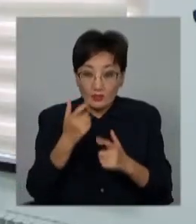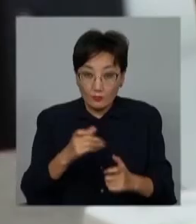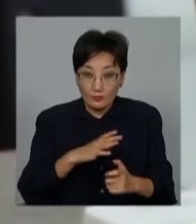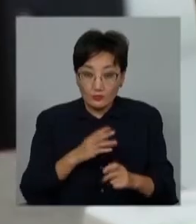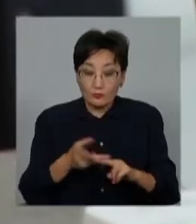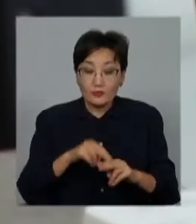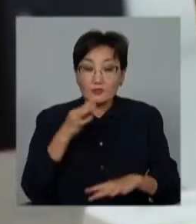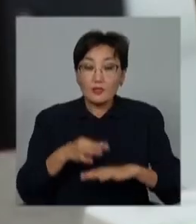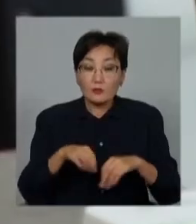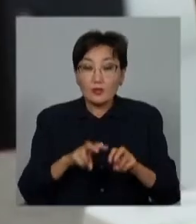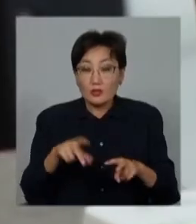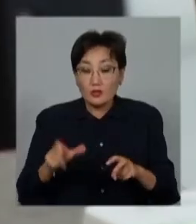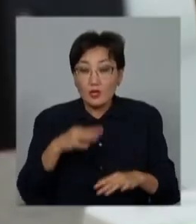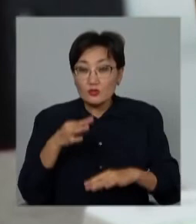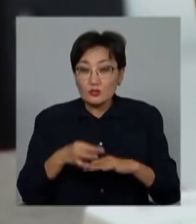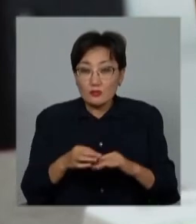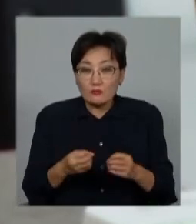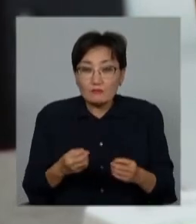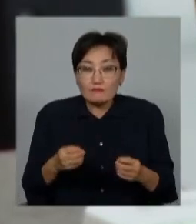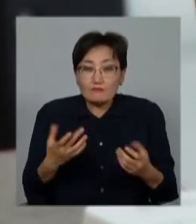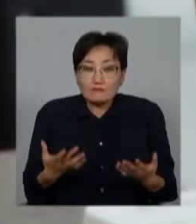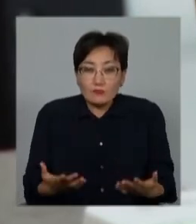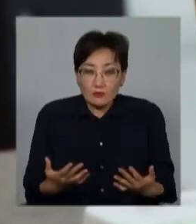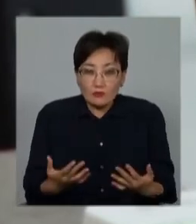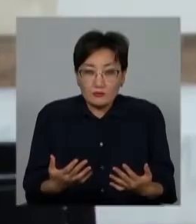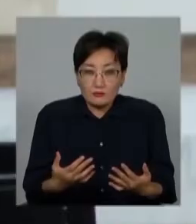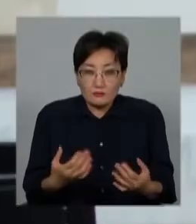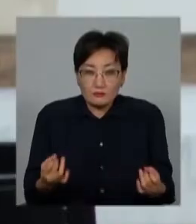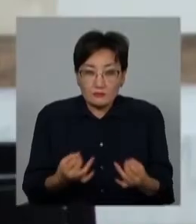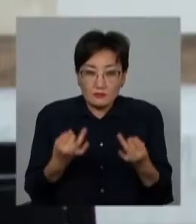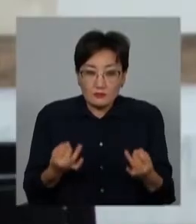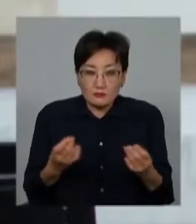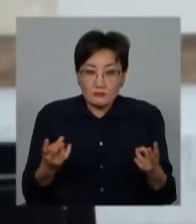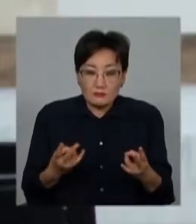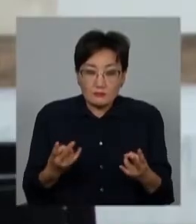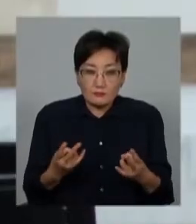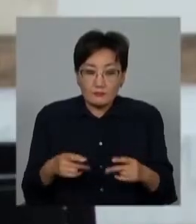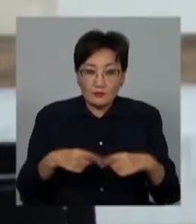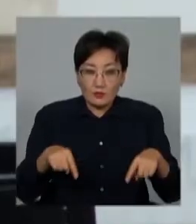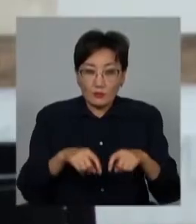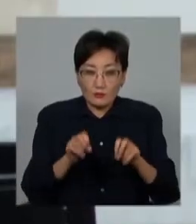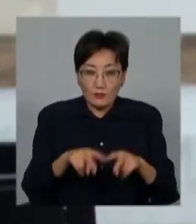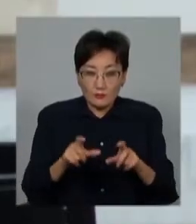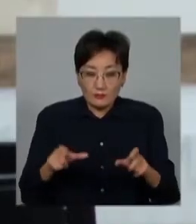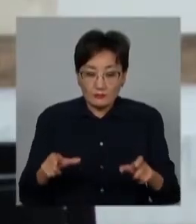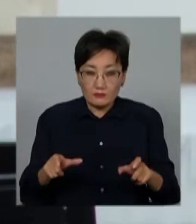Ал бұған жауапты мамандардың жауабы жай барақат екені тағы таң қалдырады. Тиісті орган мамандары